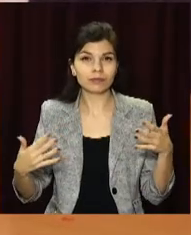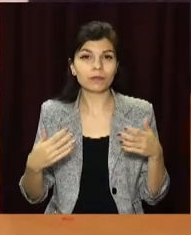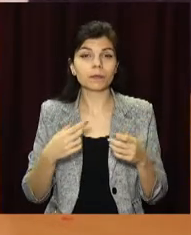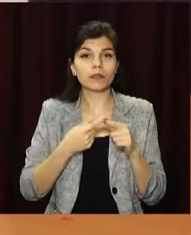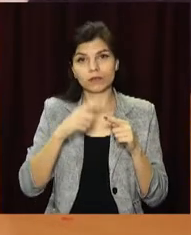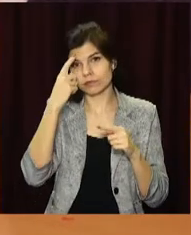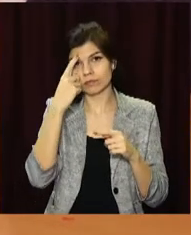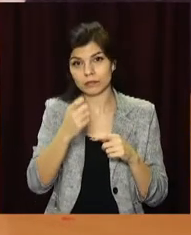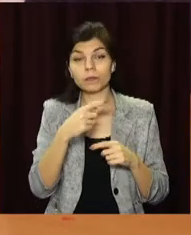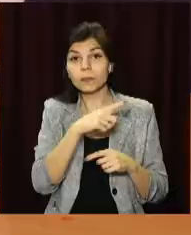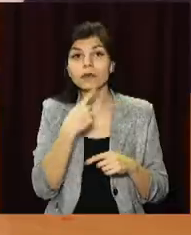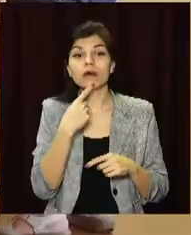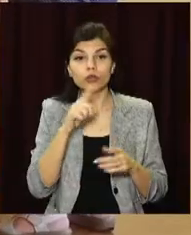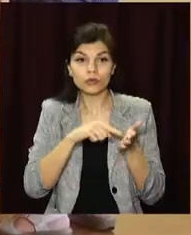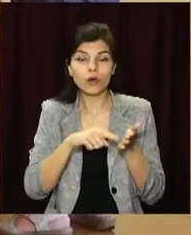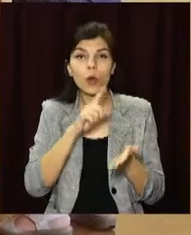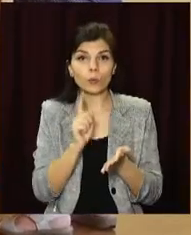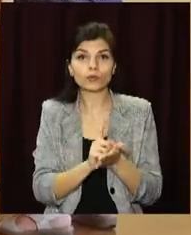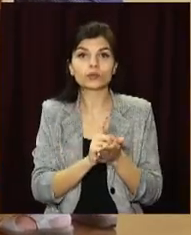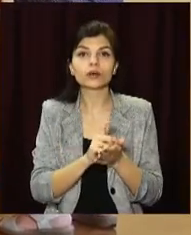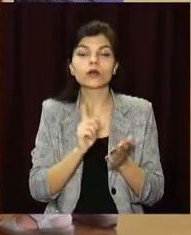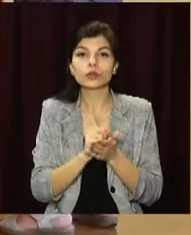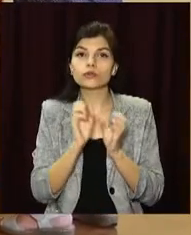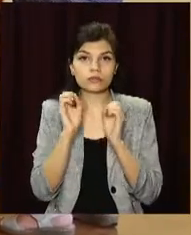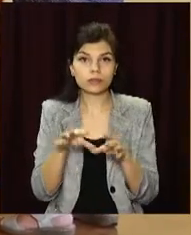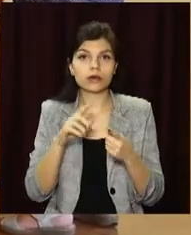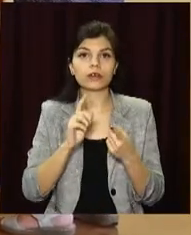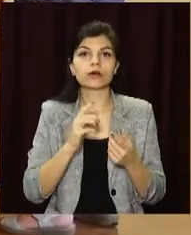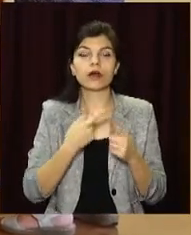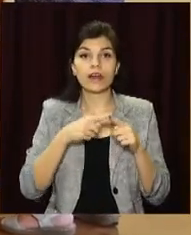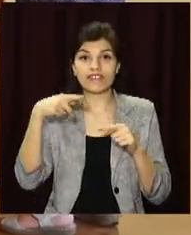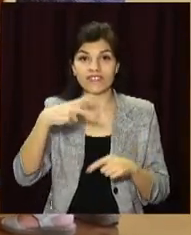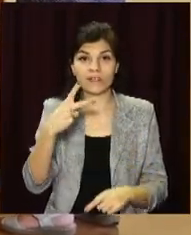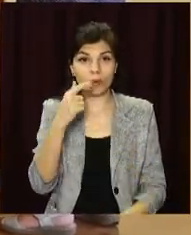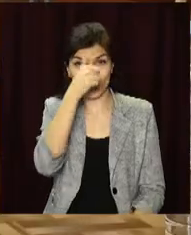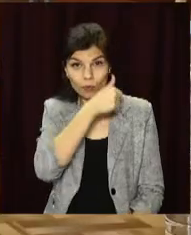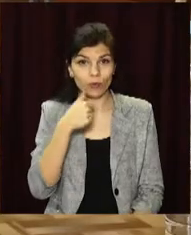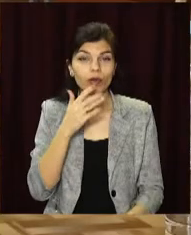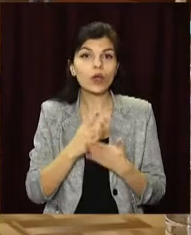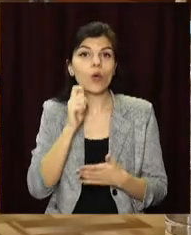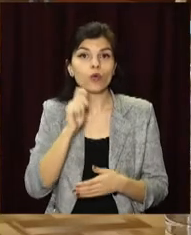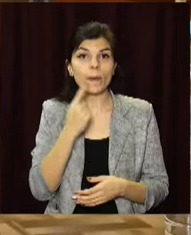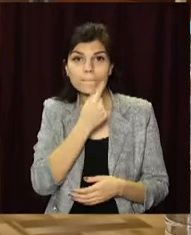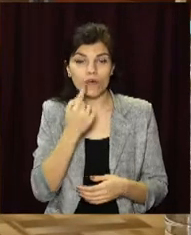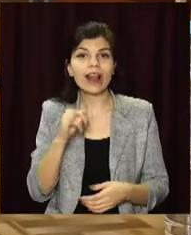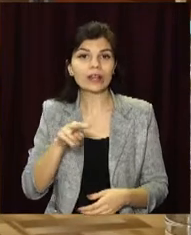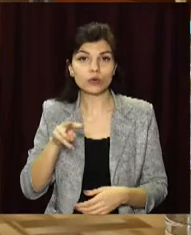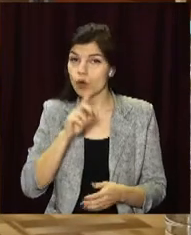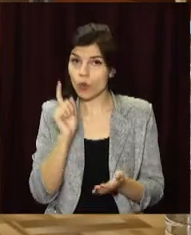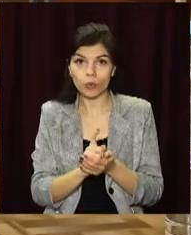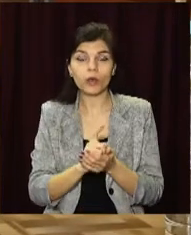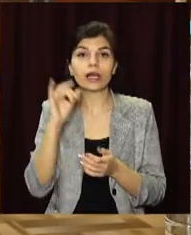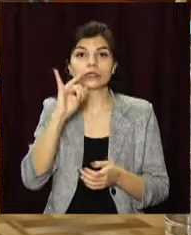науки України. Там також зазначили, обов'язковими предметами для складання атестації у 2021-му є українська мова та